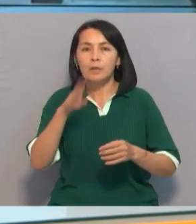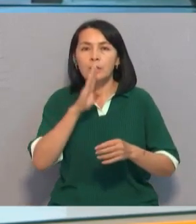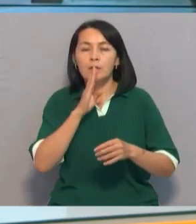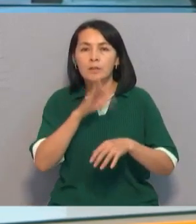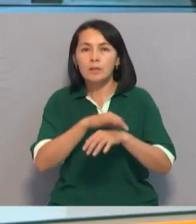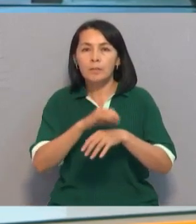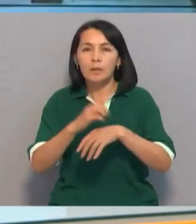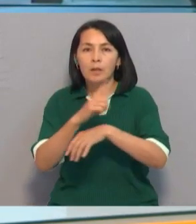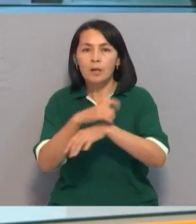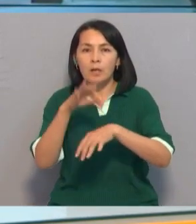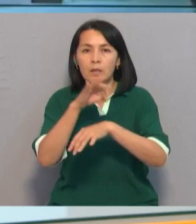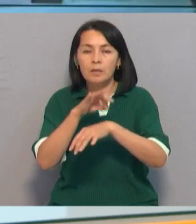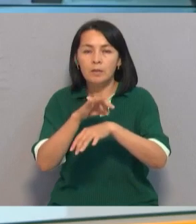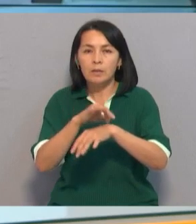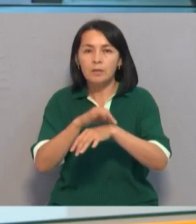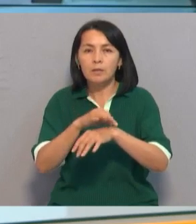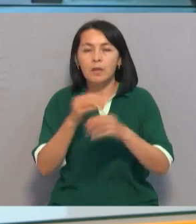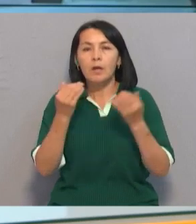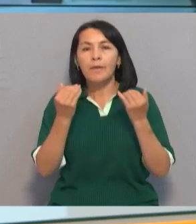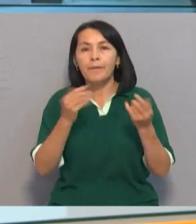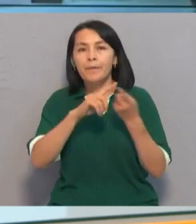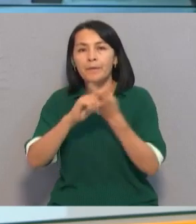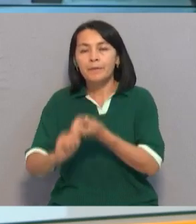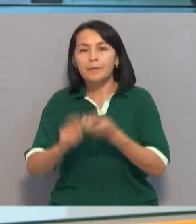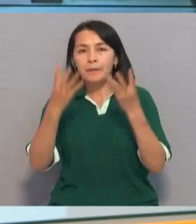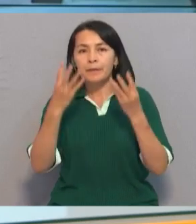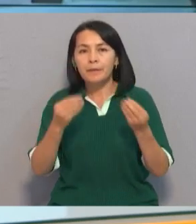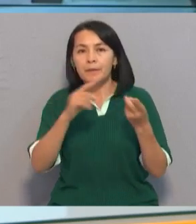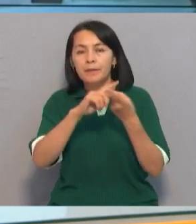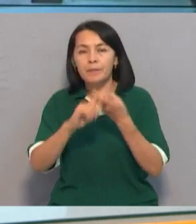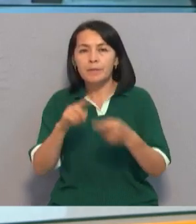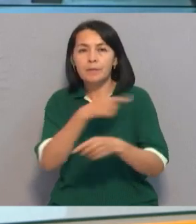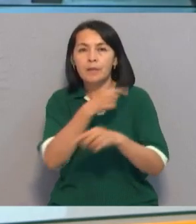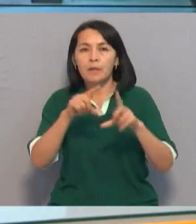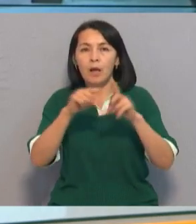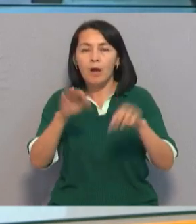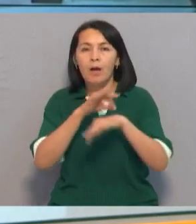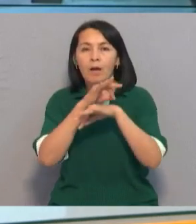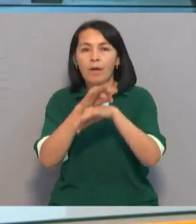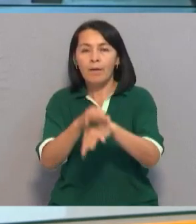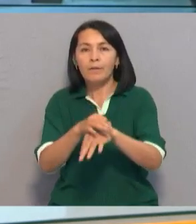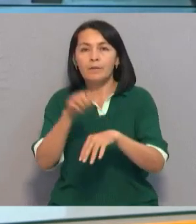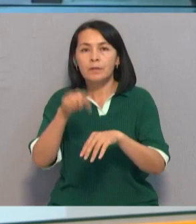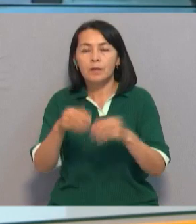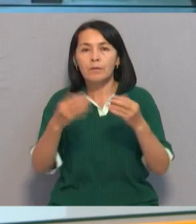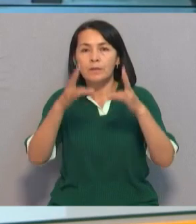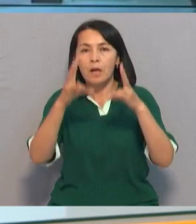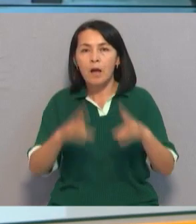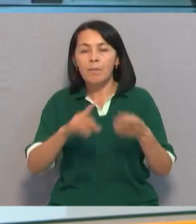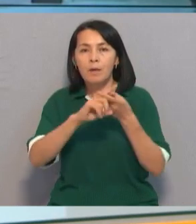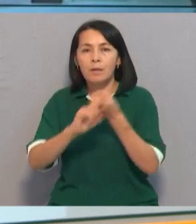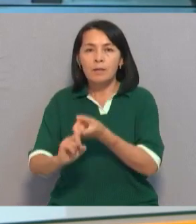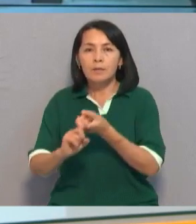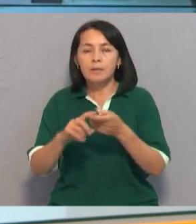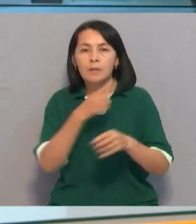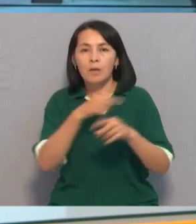больна конго-крымской геморрагической лихорадкой. На днях инфекционисты госпитализировали пациентку с подозрением на особо опасную инфекцию.